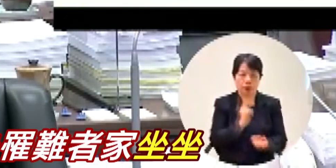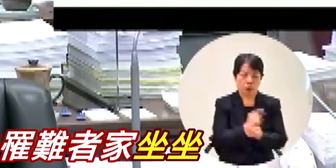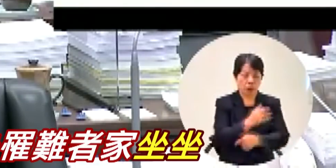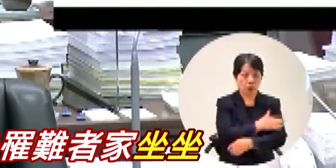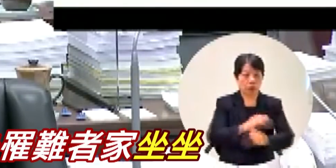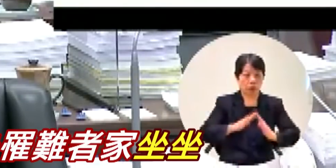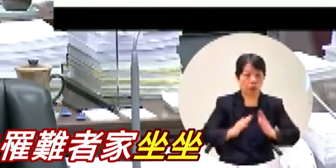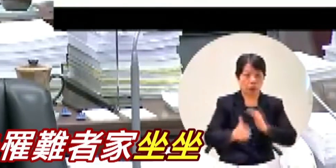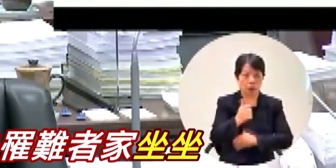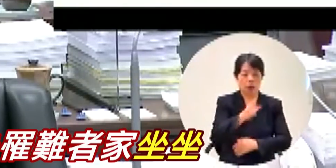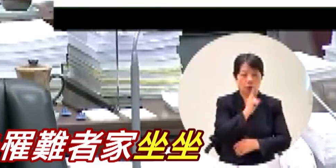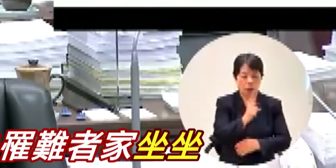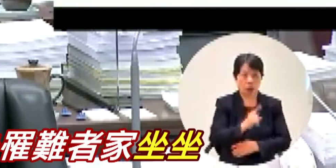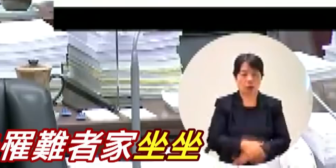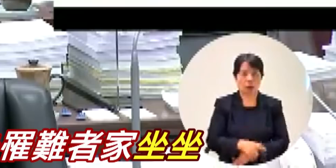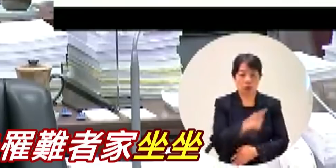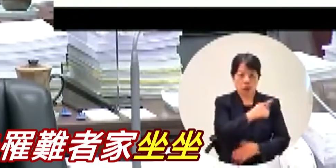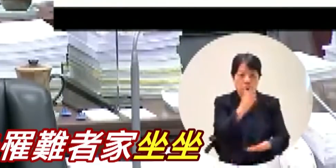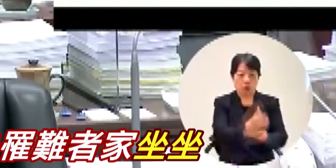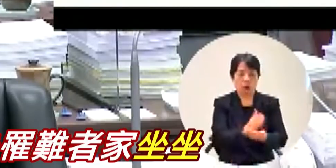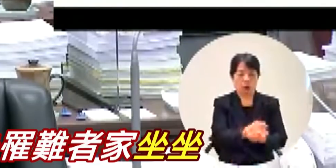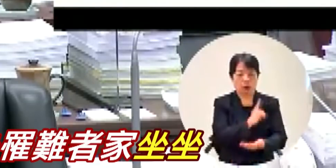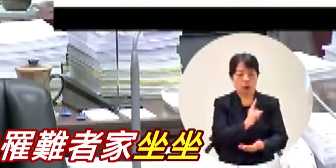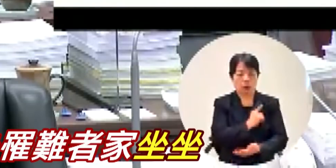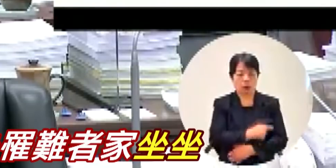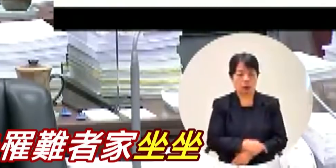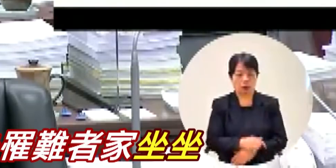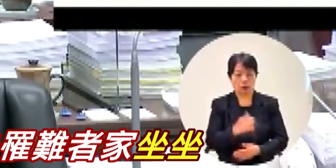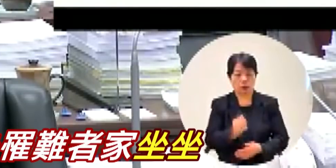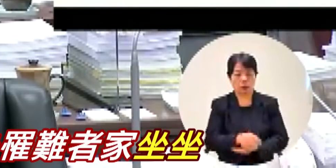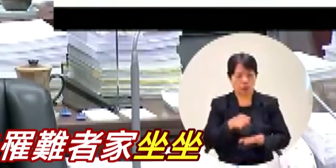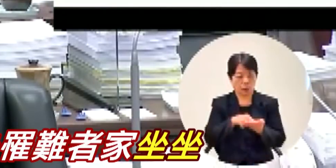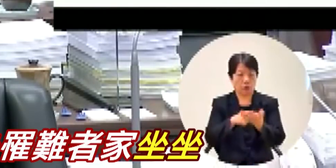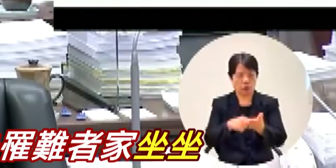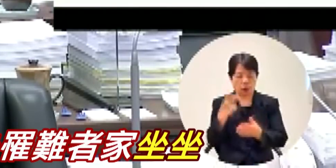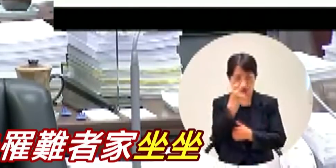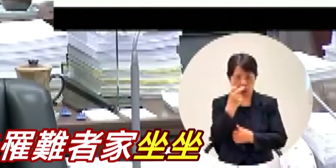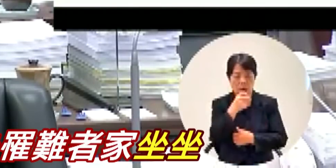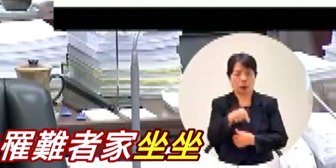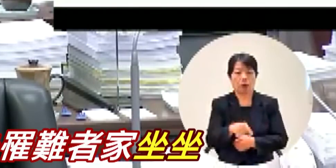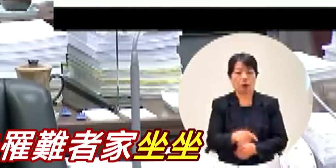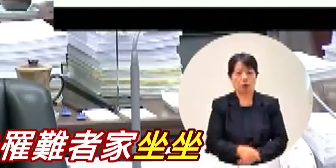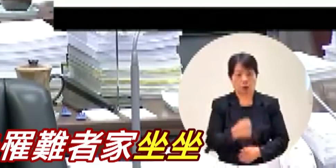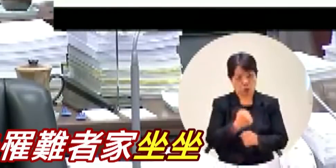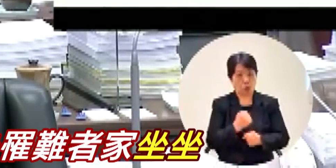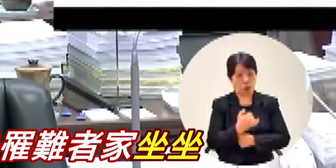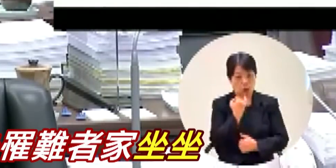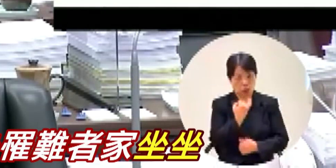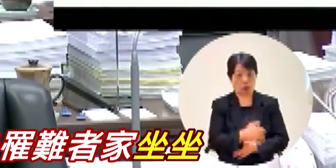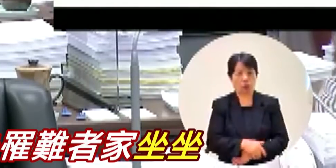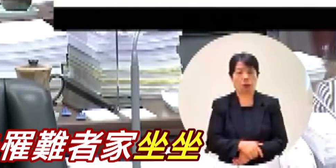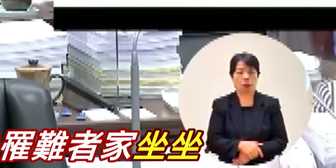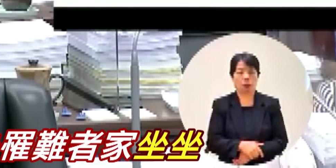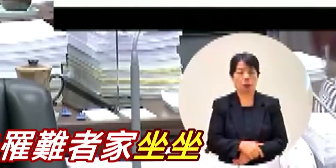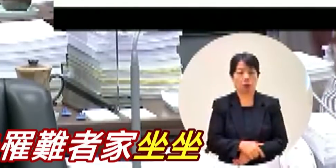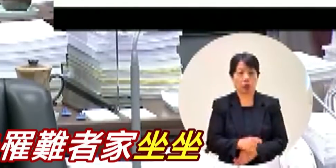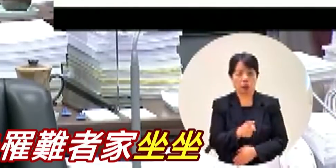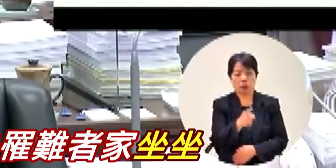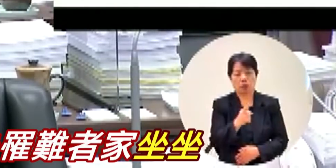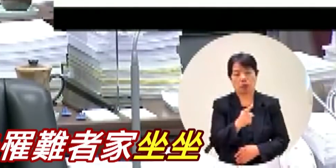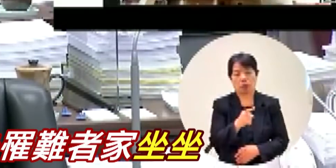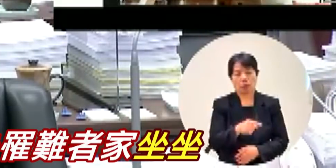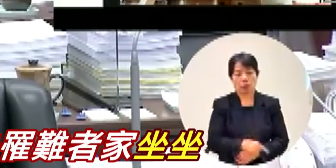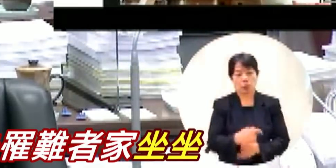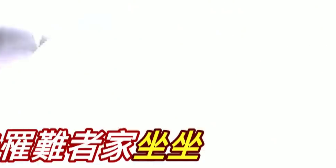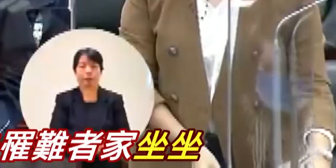委也提示了，你就先停职自行调查，这点都可以做。但是我没有看到你们任何积